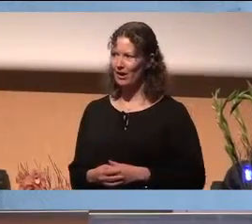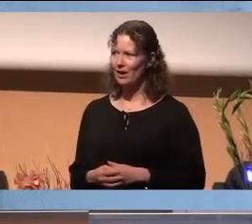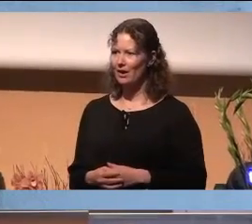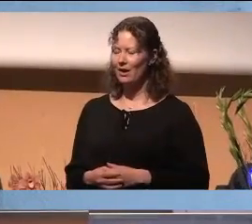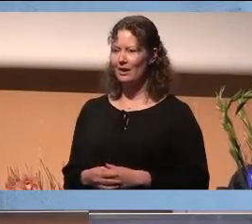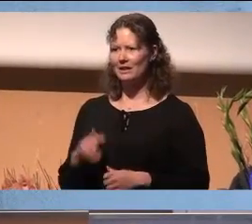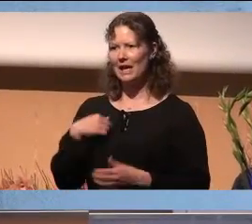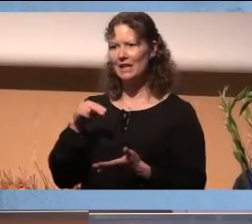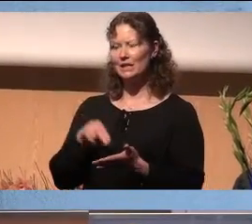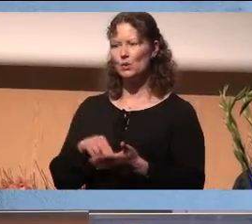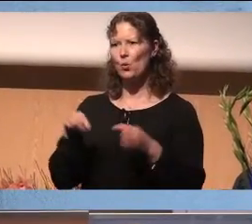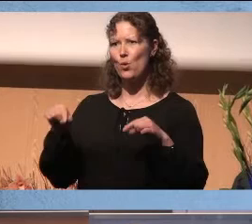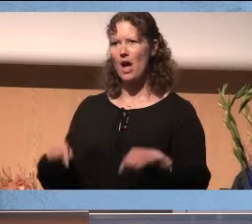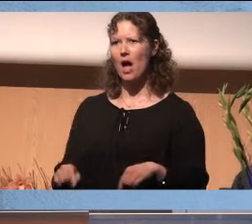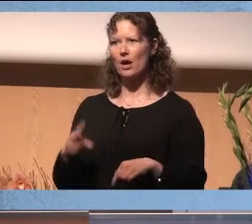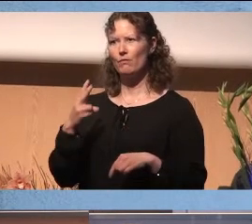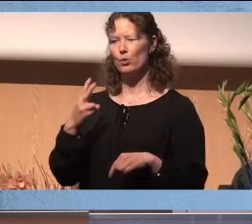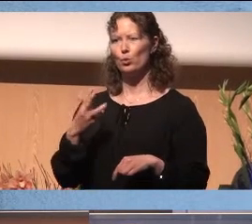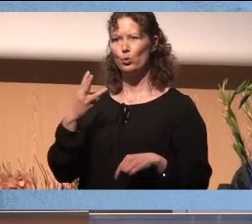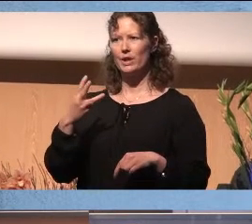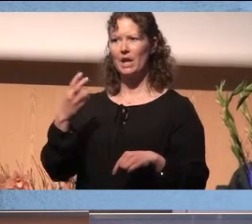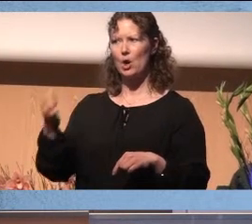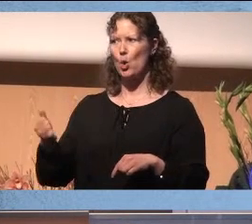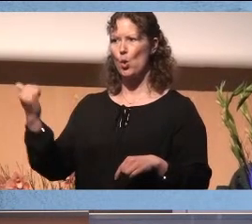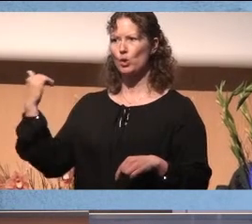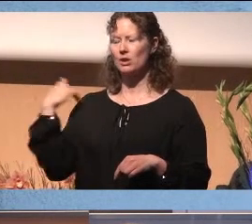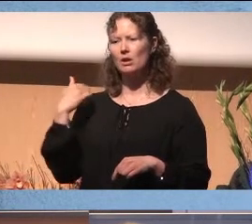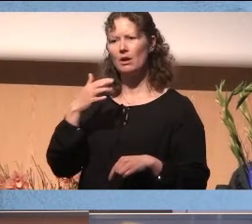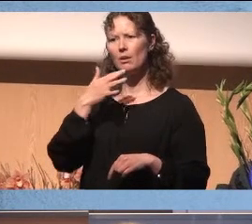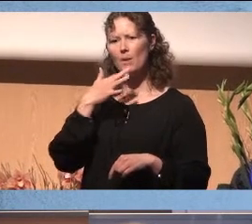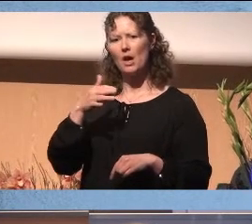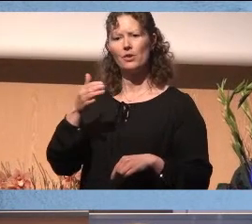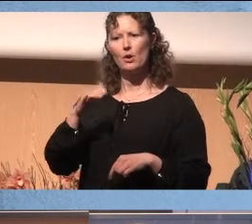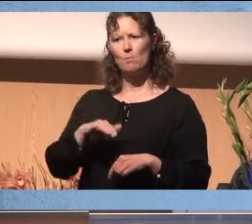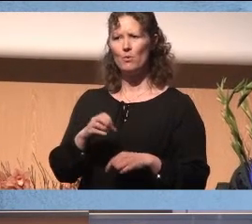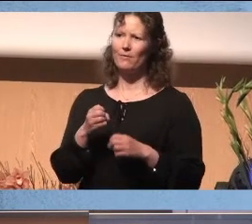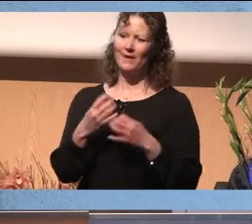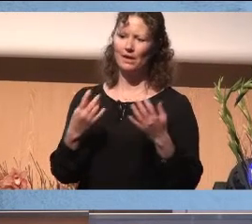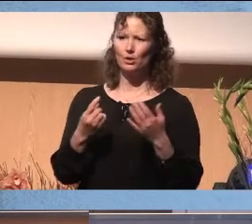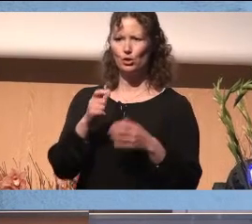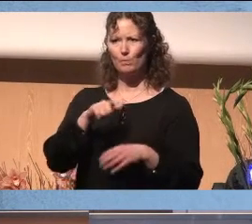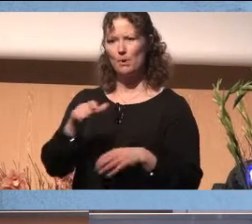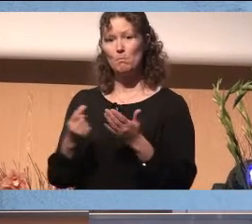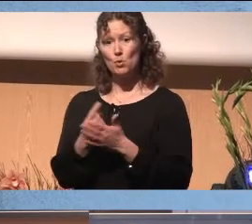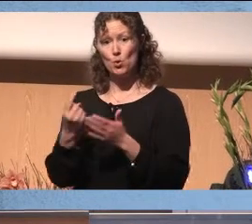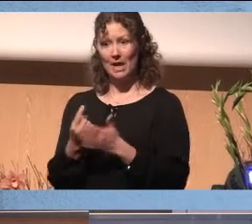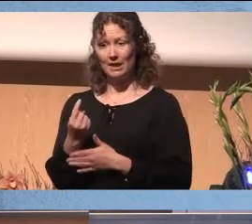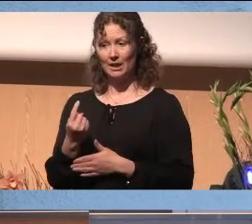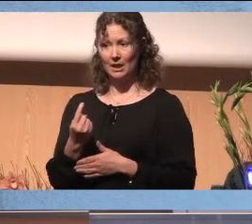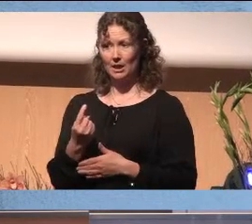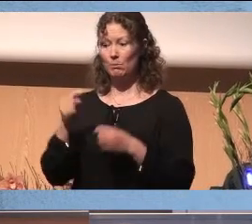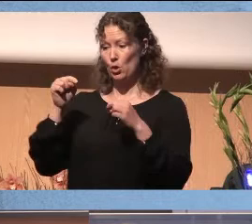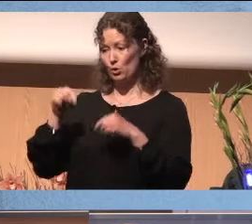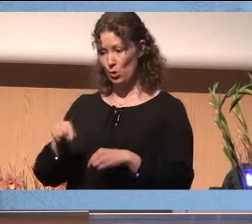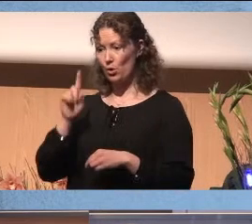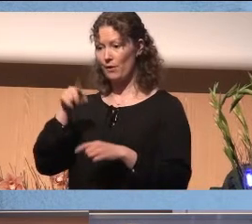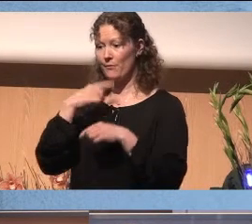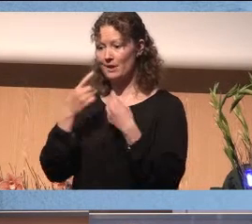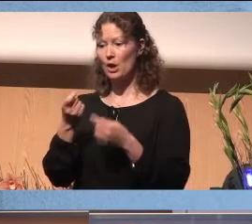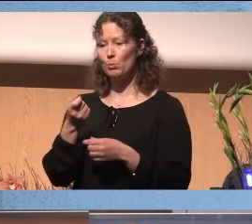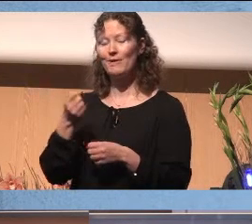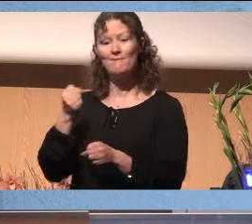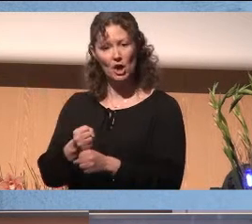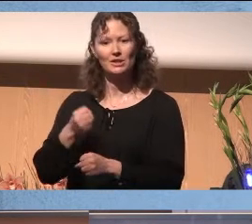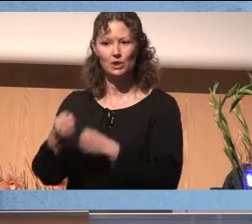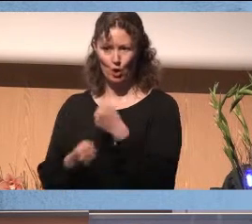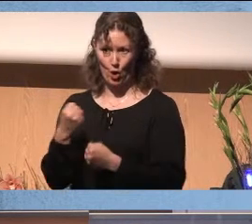Jeg tror jeg sto her for 2-3 år siden og snakket om en del type muligheter. Nå kan vi fortelle om det vi faktisk gjør.